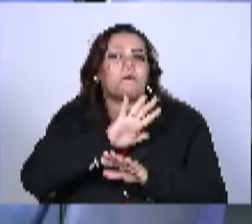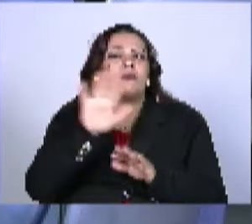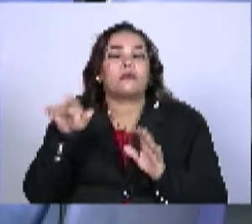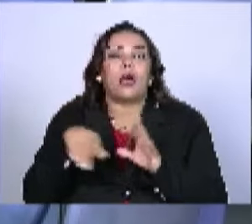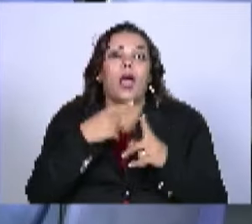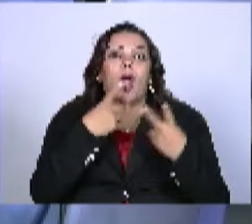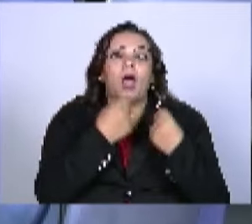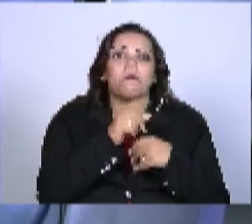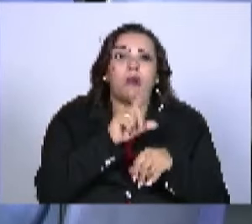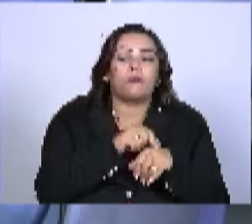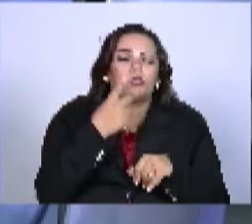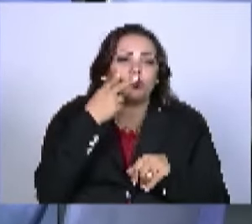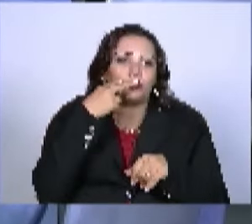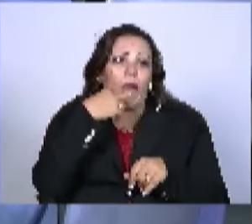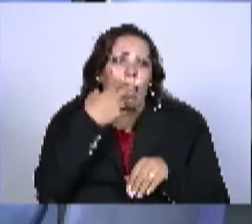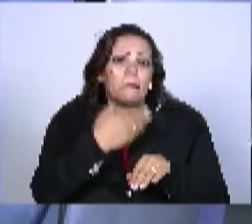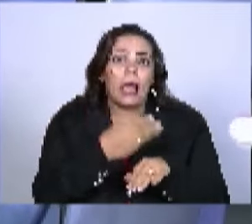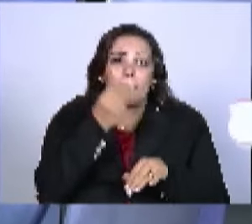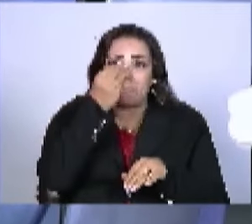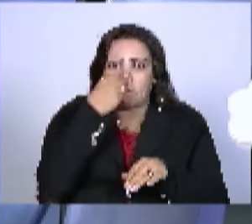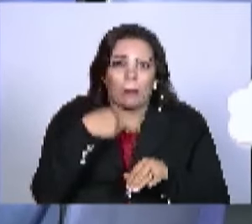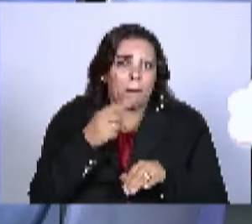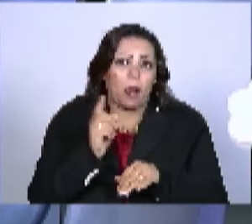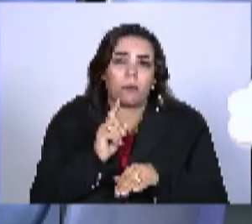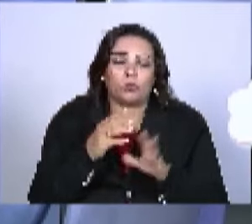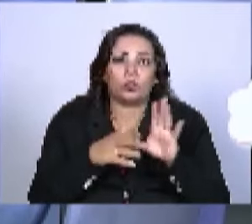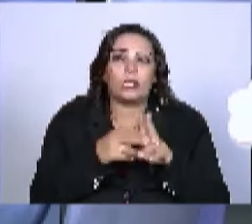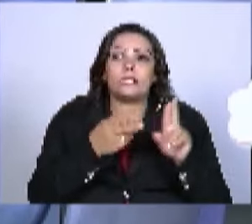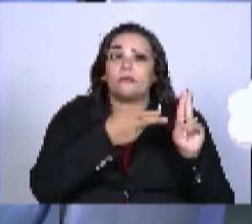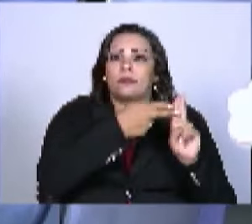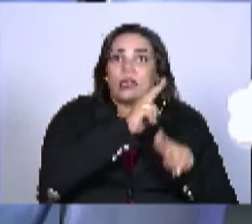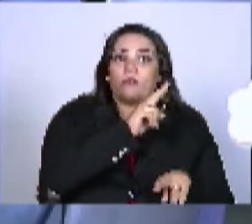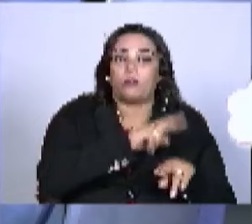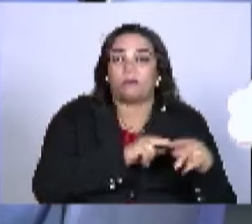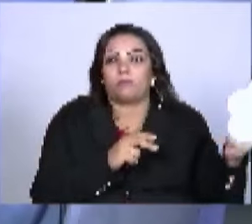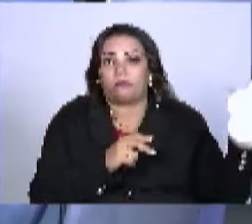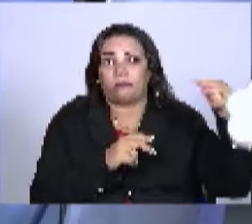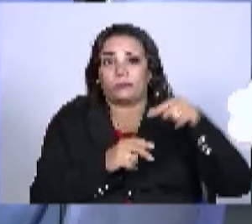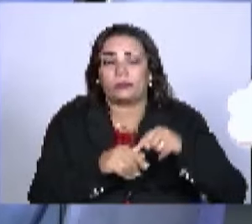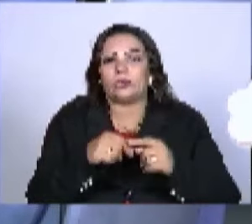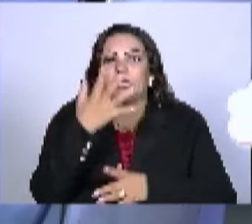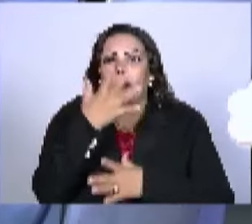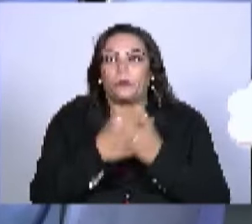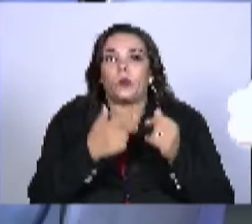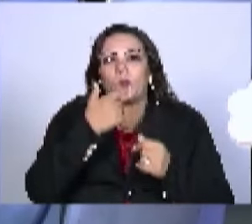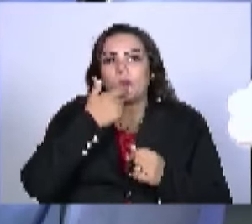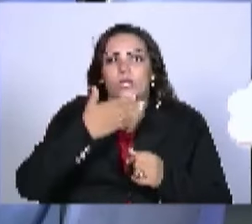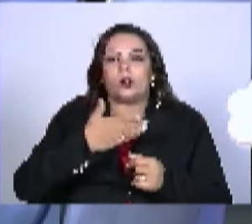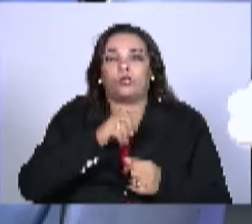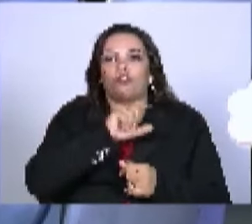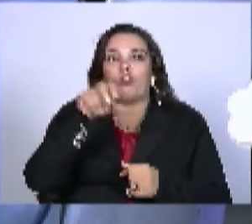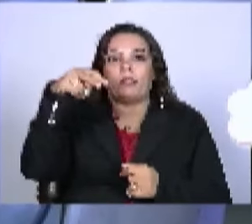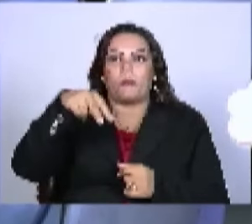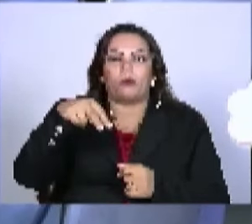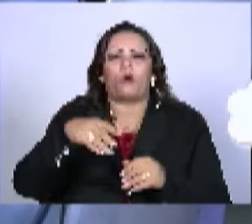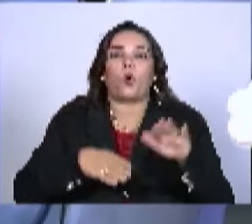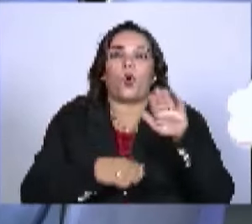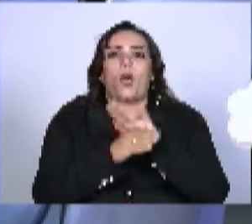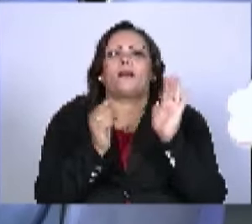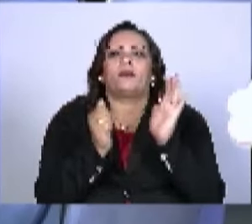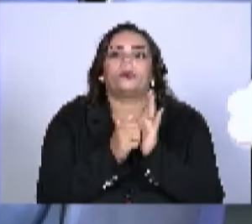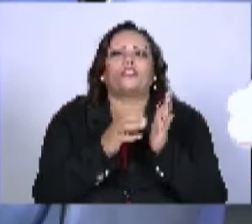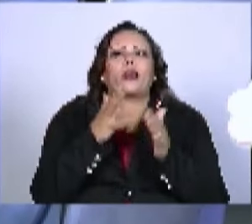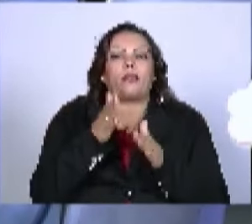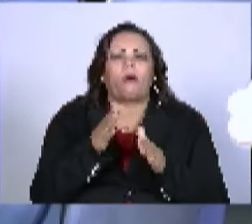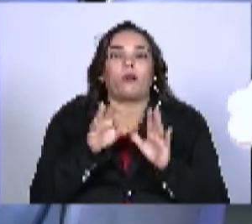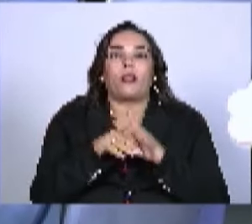لاحسن يشوفوني بطريقه غير مستحبه سافر ونزل وابنه عنده 8 شهور انا فضلت في شقتي زي ما انا حصل